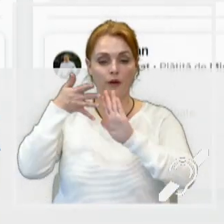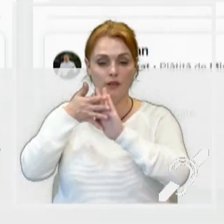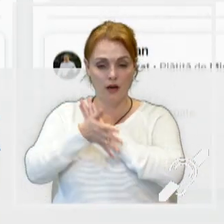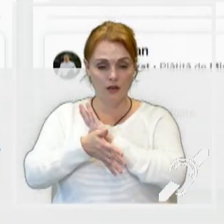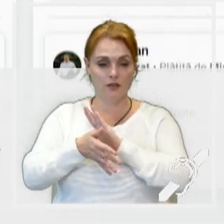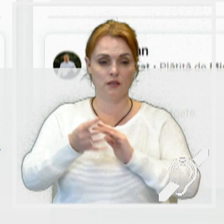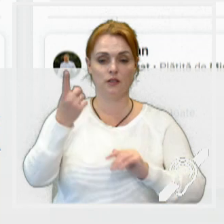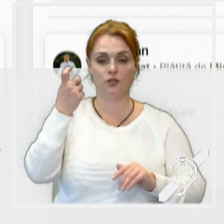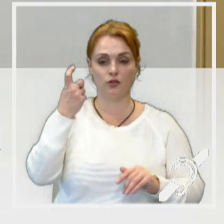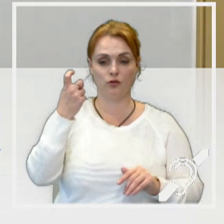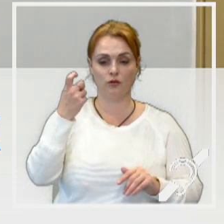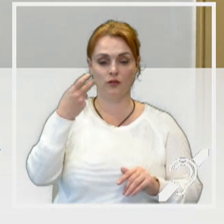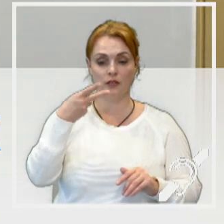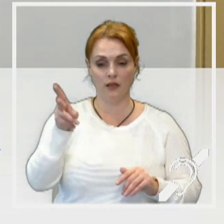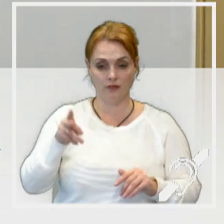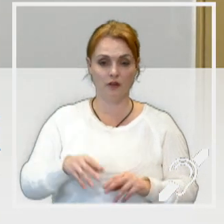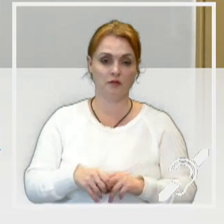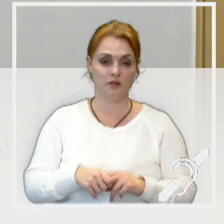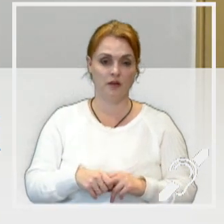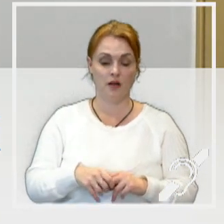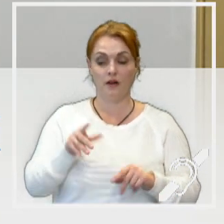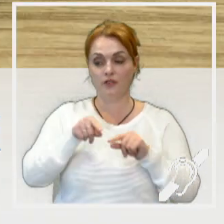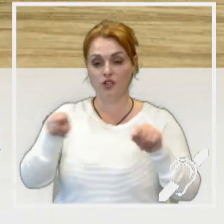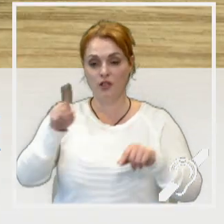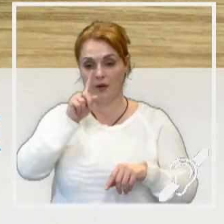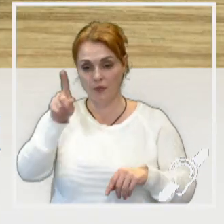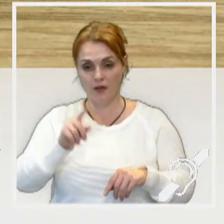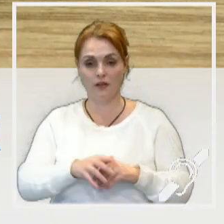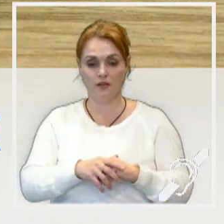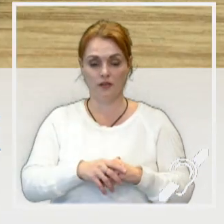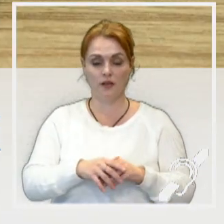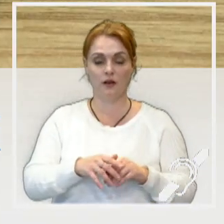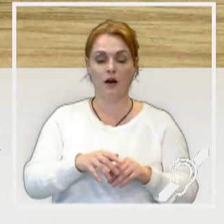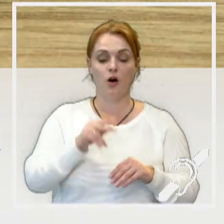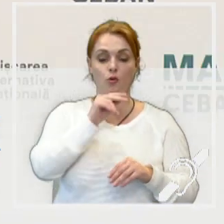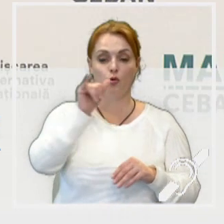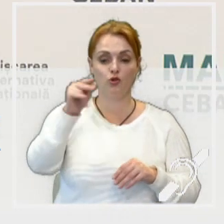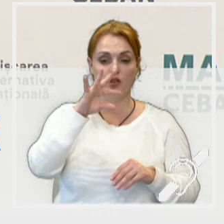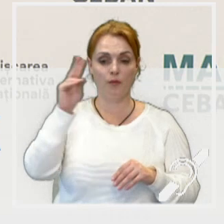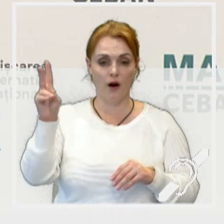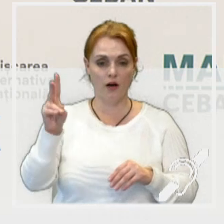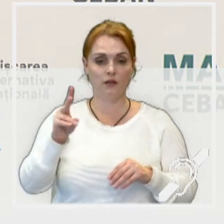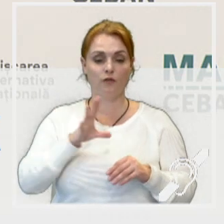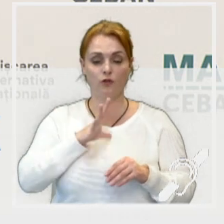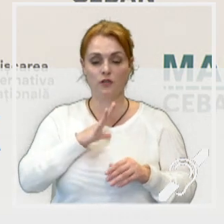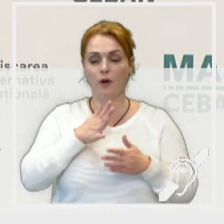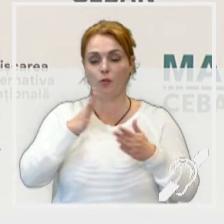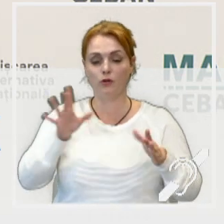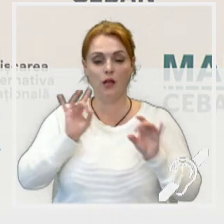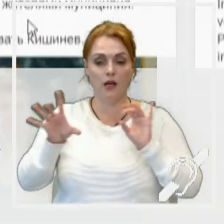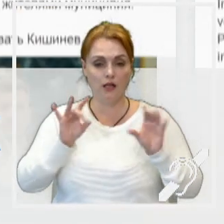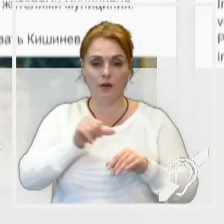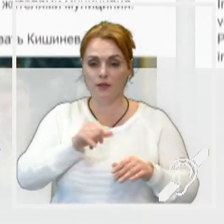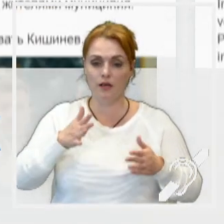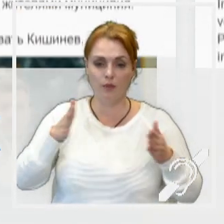mult 100 de euro. Timp de o lună, cât a durat campania electorală, Ion Ceban a avut 110 postări sponsorizate. Cel mai